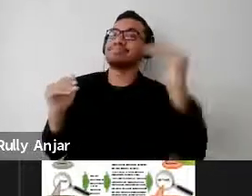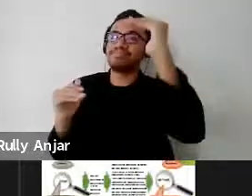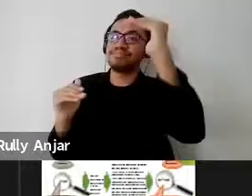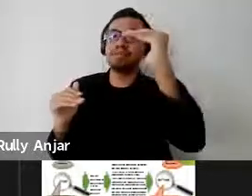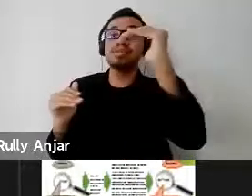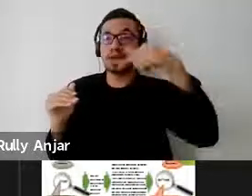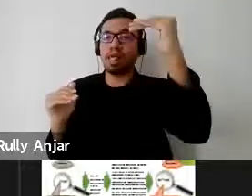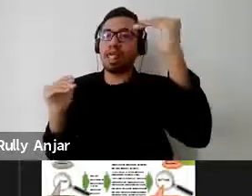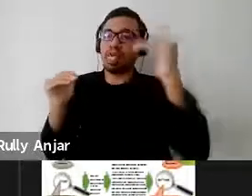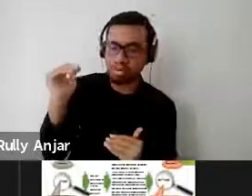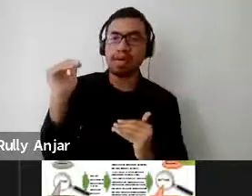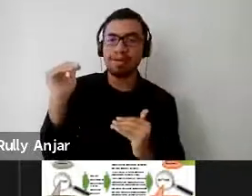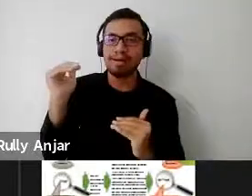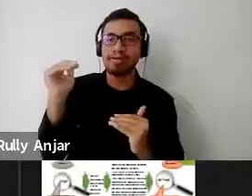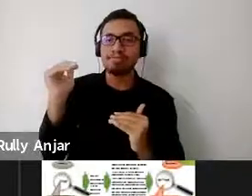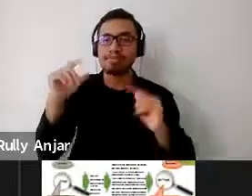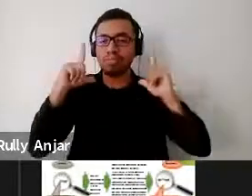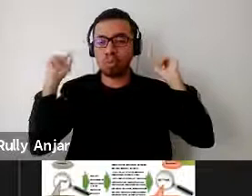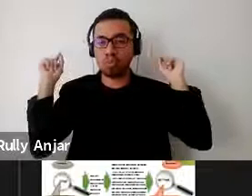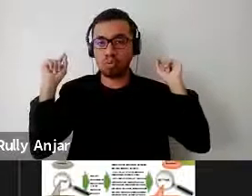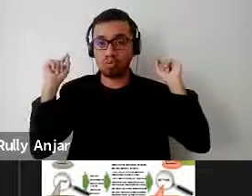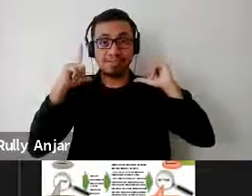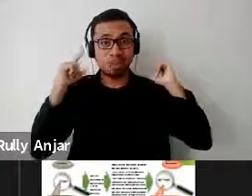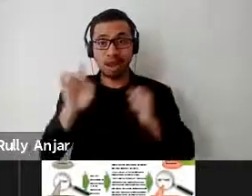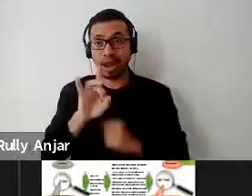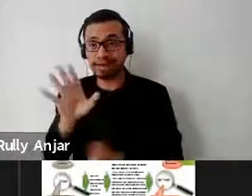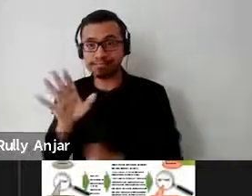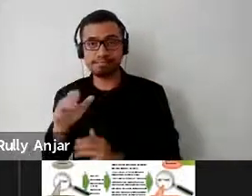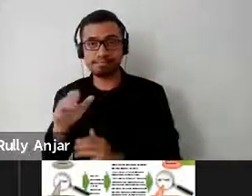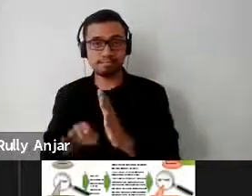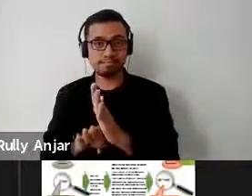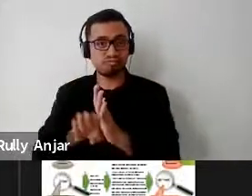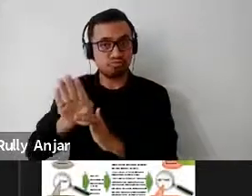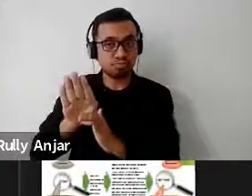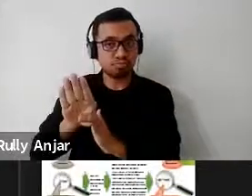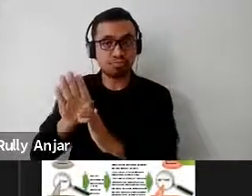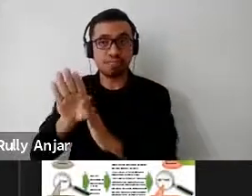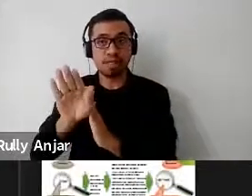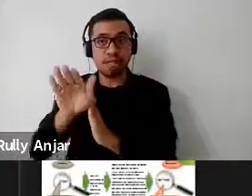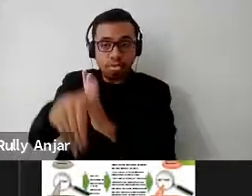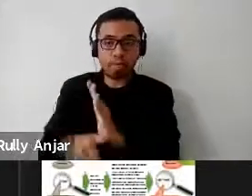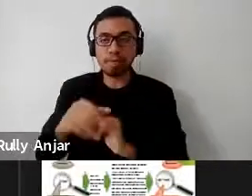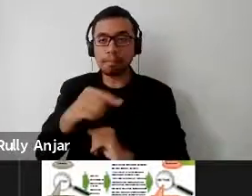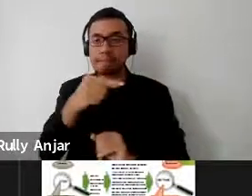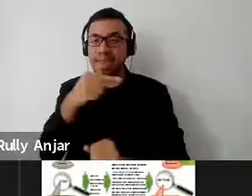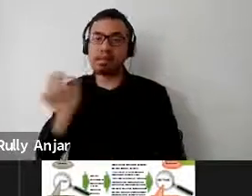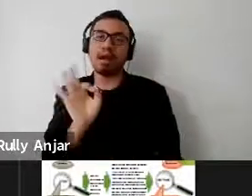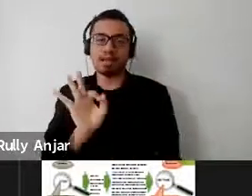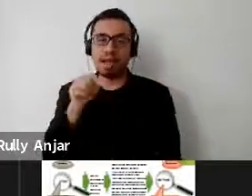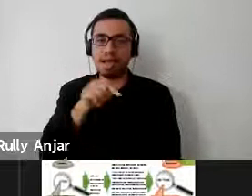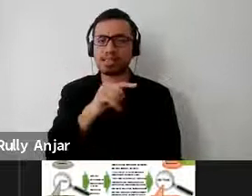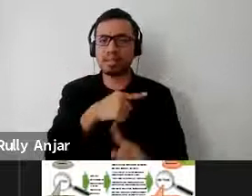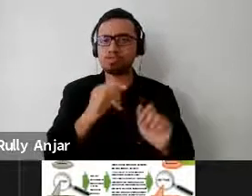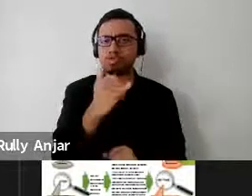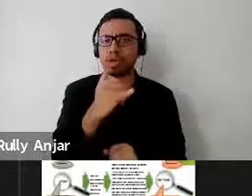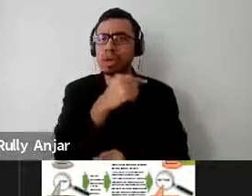melihat di Jawa, di Pulau Jawa yang lainnya belum ada yang minus. Tapi di DIY sudah minus. Kenapa demikian? Karena engine growth pertumbuhan